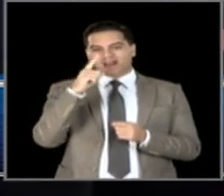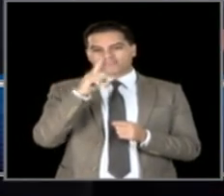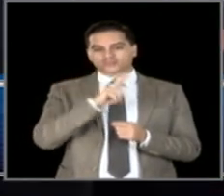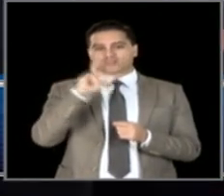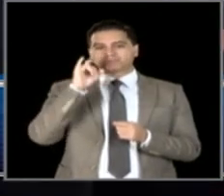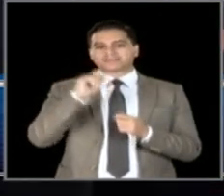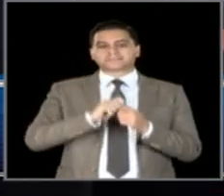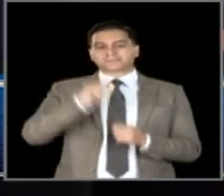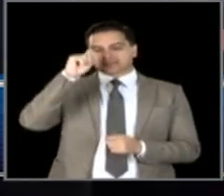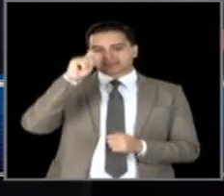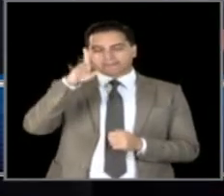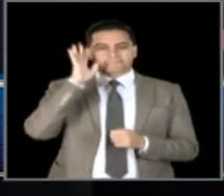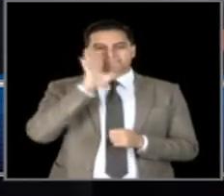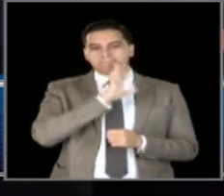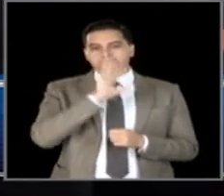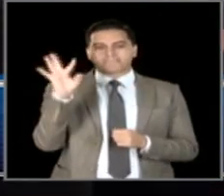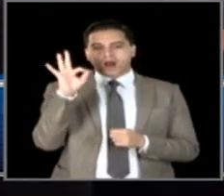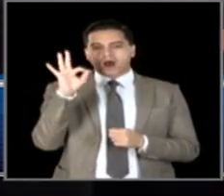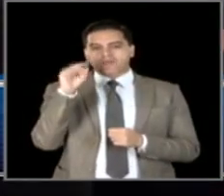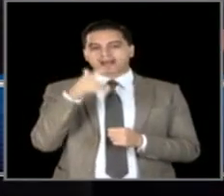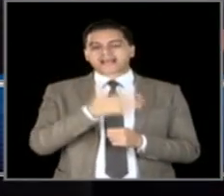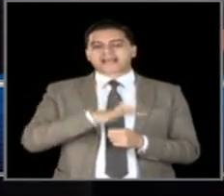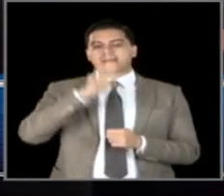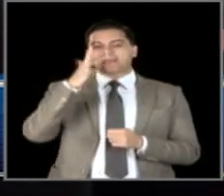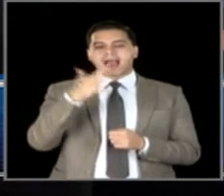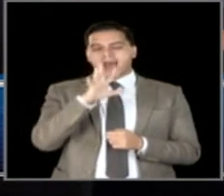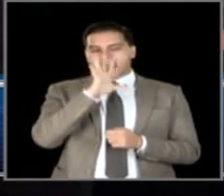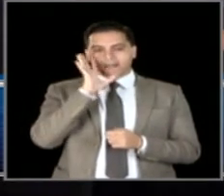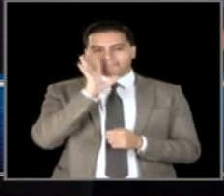متر كان من الجبال المقدسه